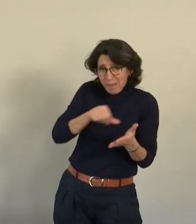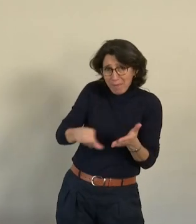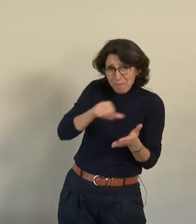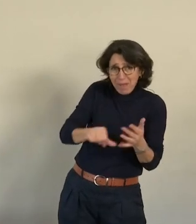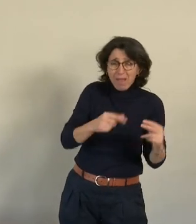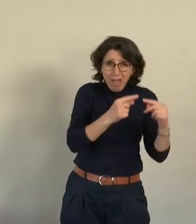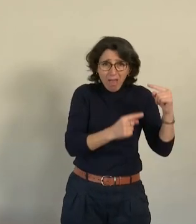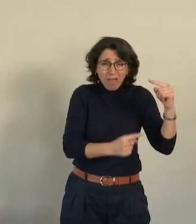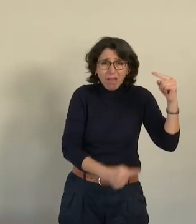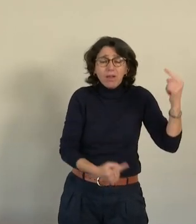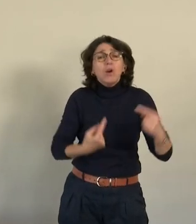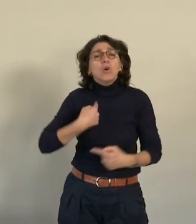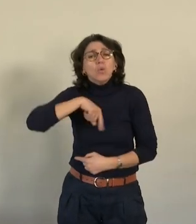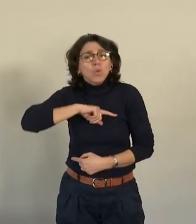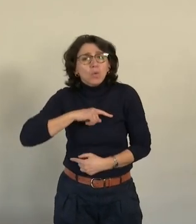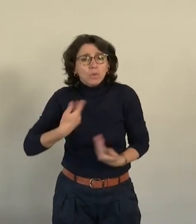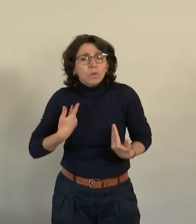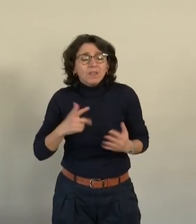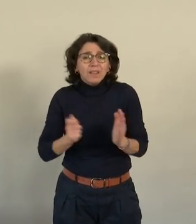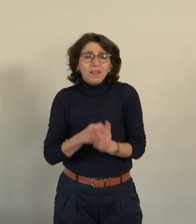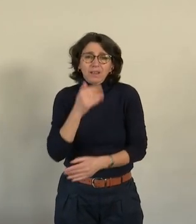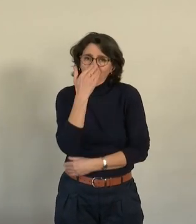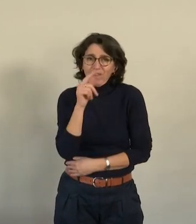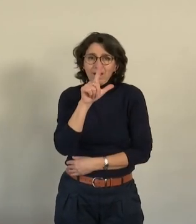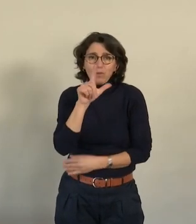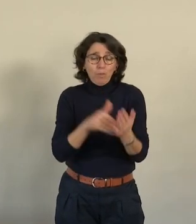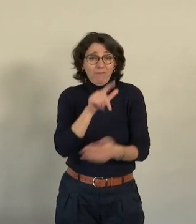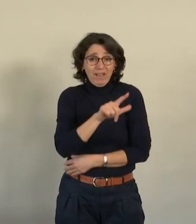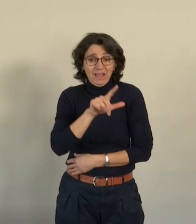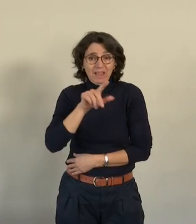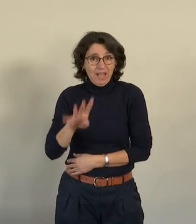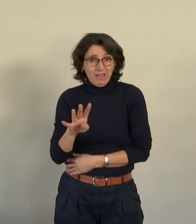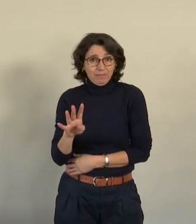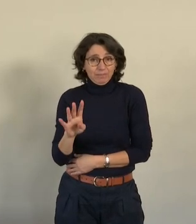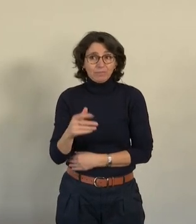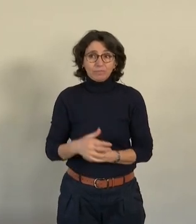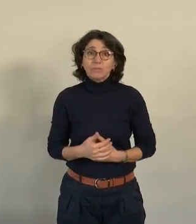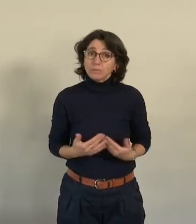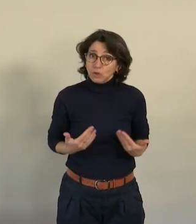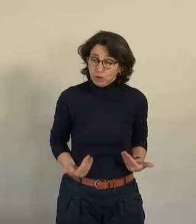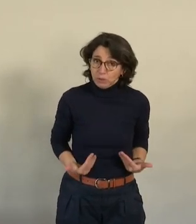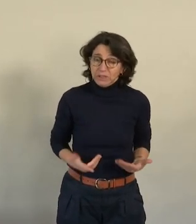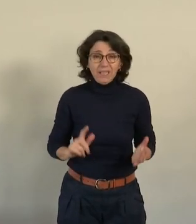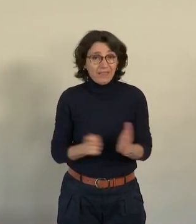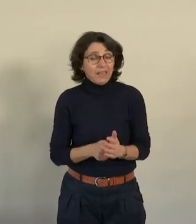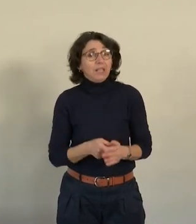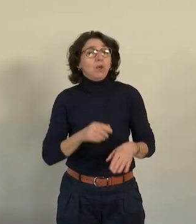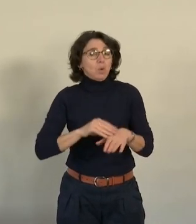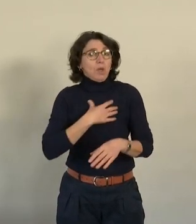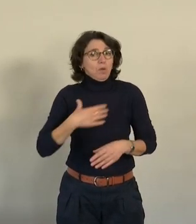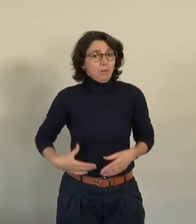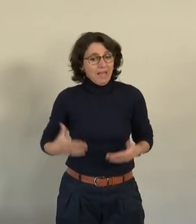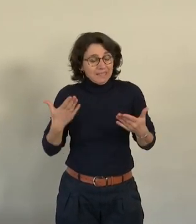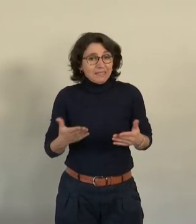nous en février 24 à ce conseil municipal dans la situation financière de la ville avec